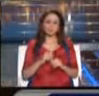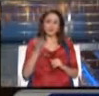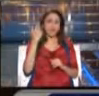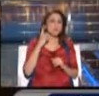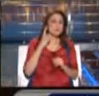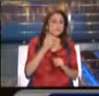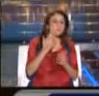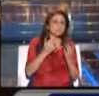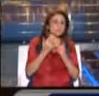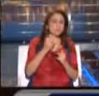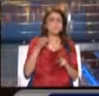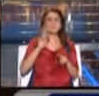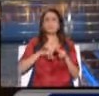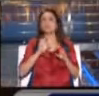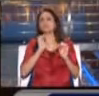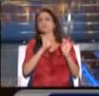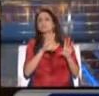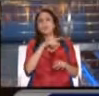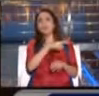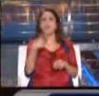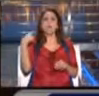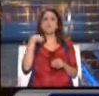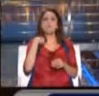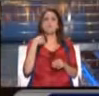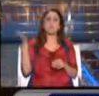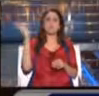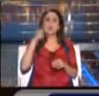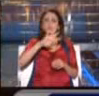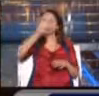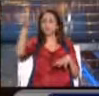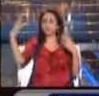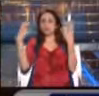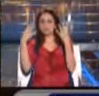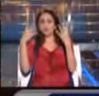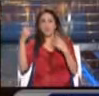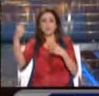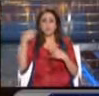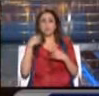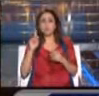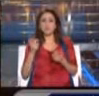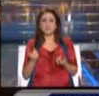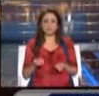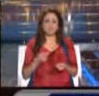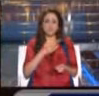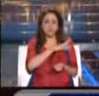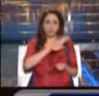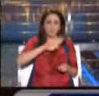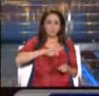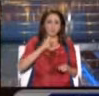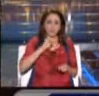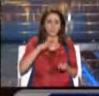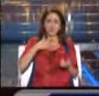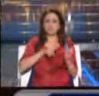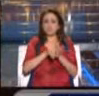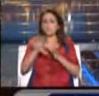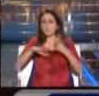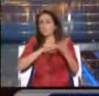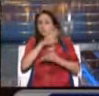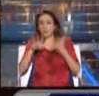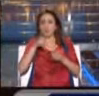كده مش هتتابعك، فهو اللي بيخسر، مش المشاهد اللي بيخسر على فكره. اذا كان ليه مصلحه خاصه فهو الخسران في